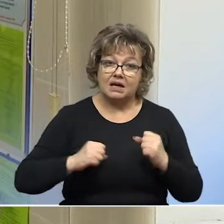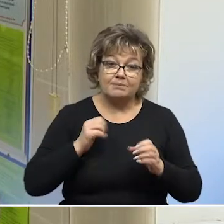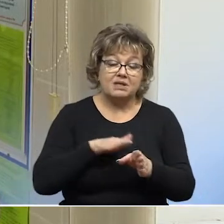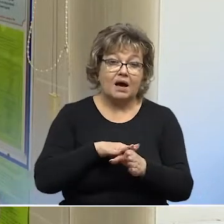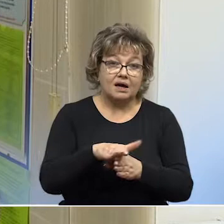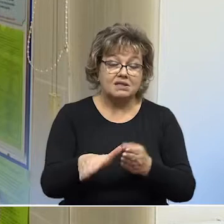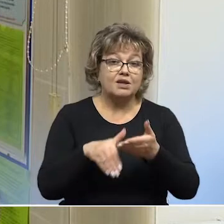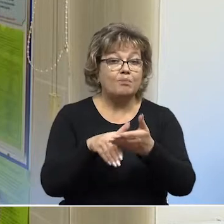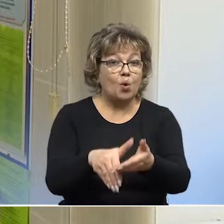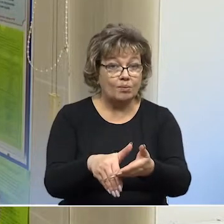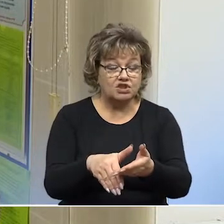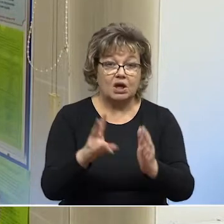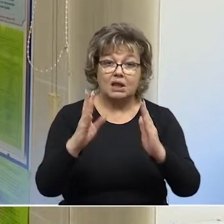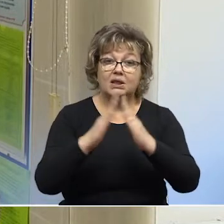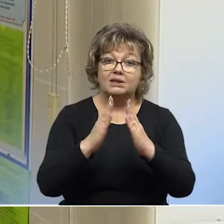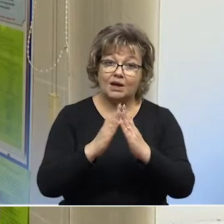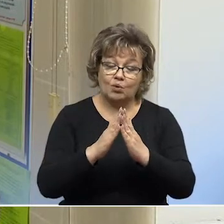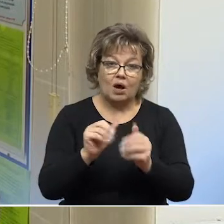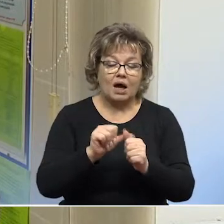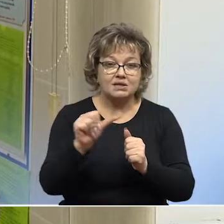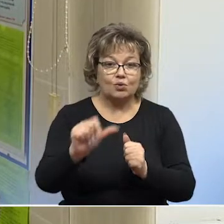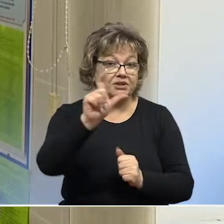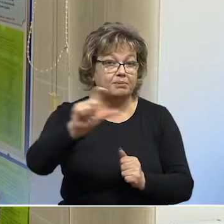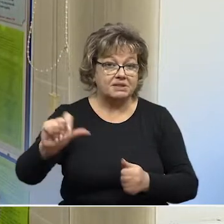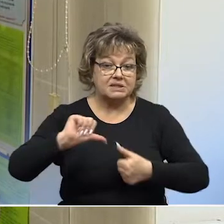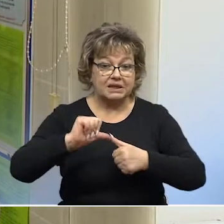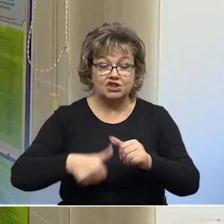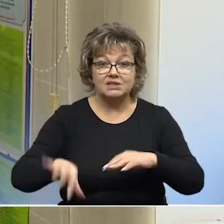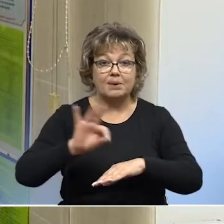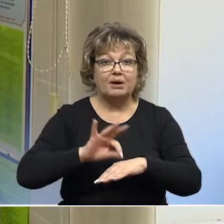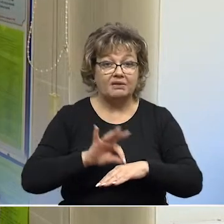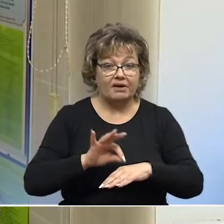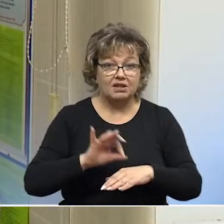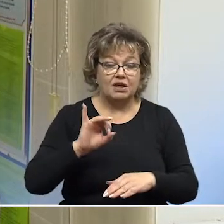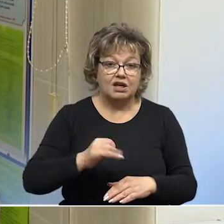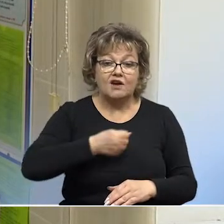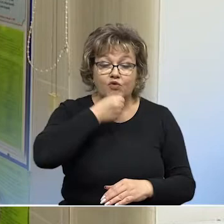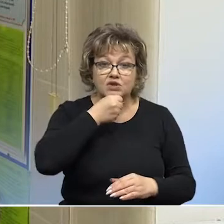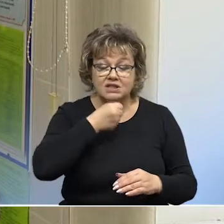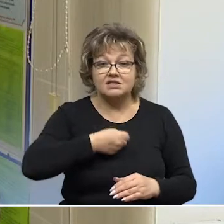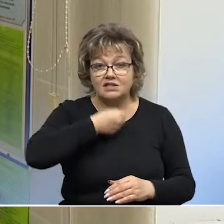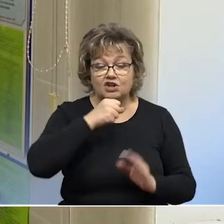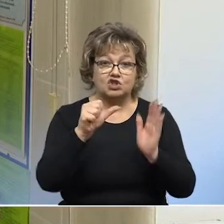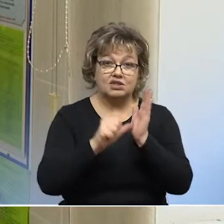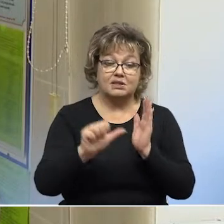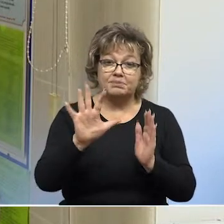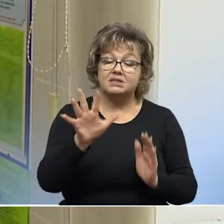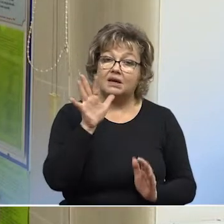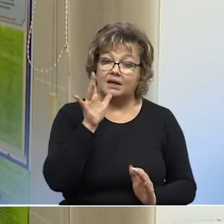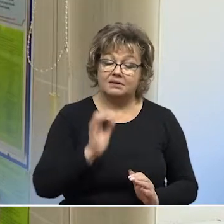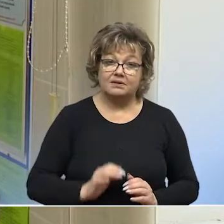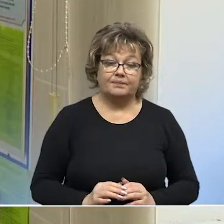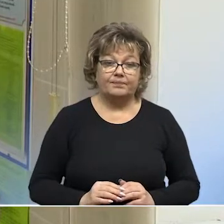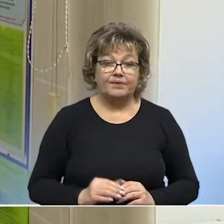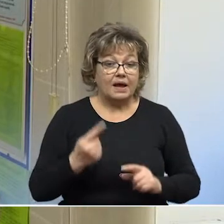стараемся оказать помощь на дому, особенно пациентам с хроническими заболеваниями и в возрасте старше